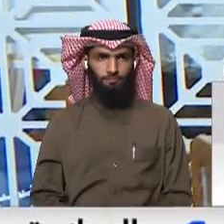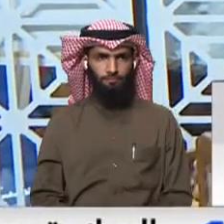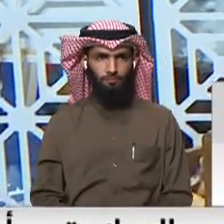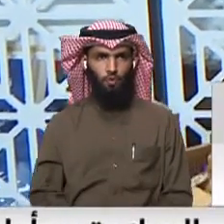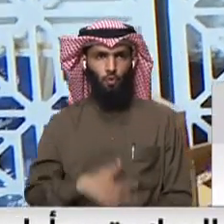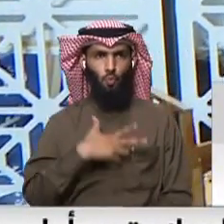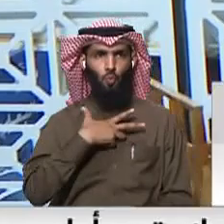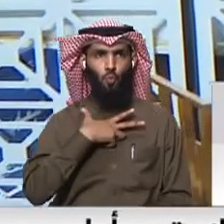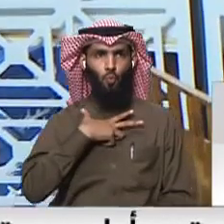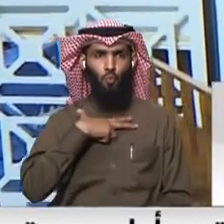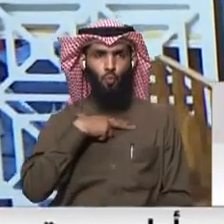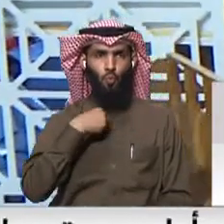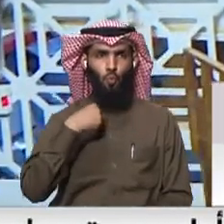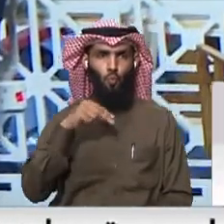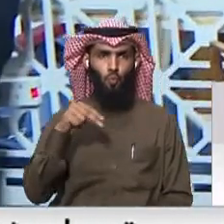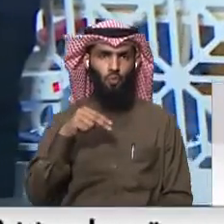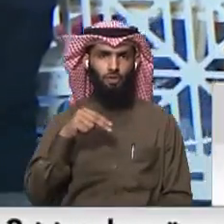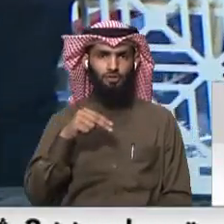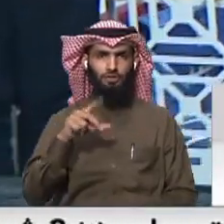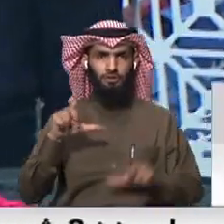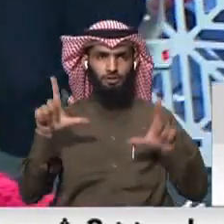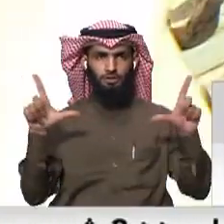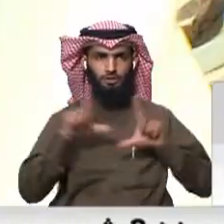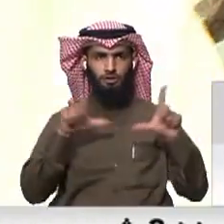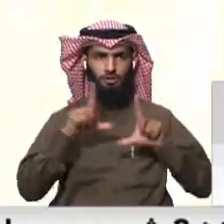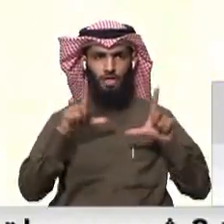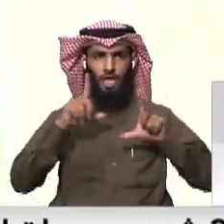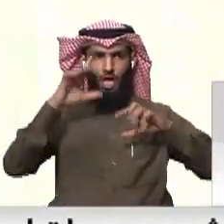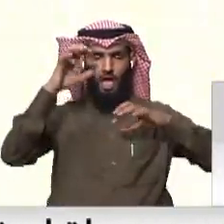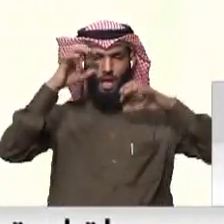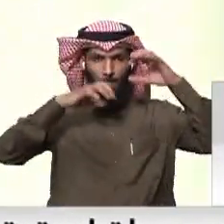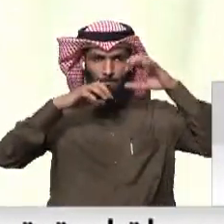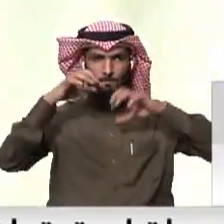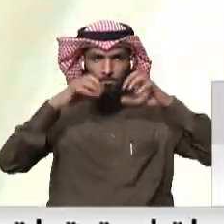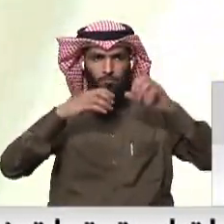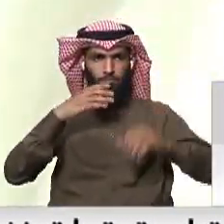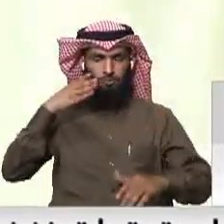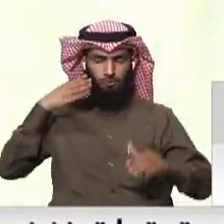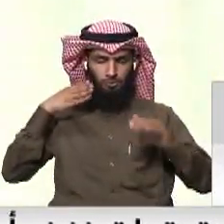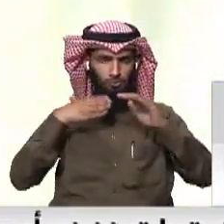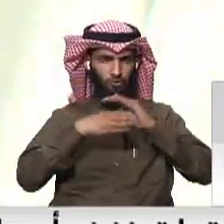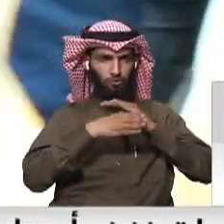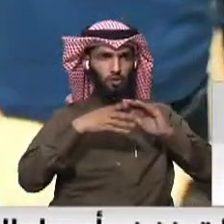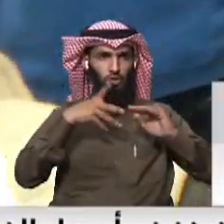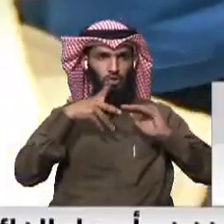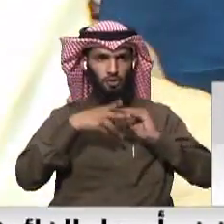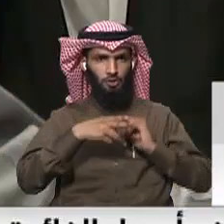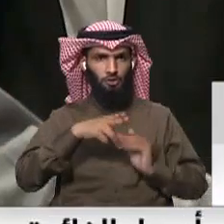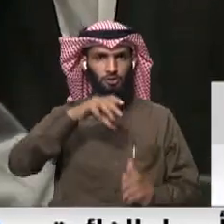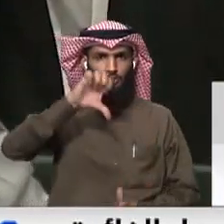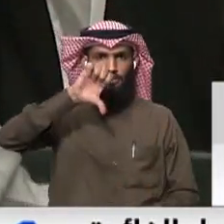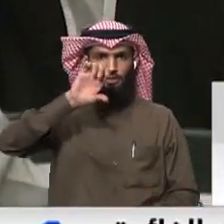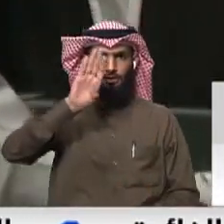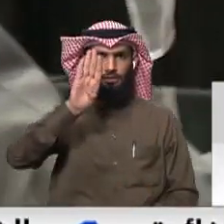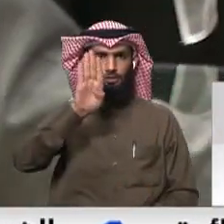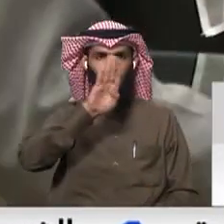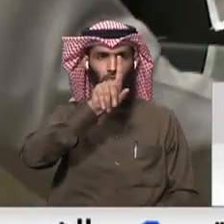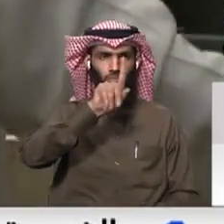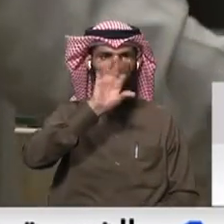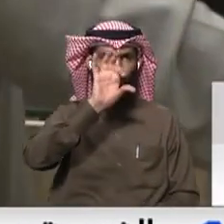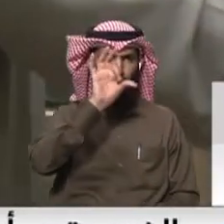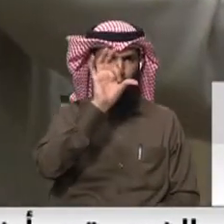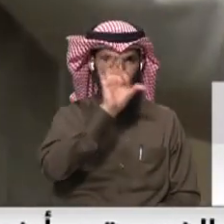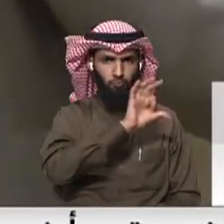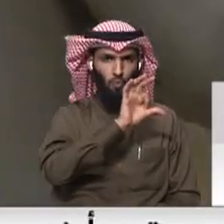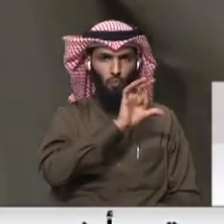وزير الإعلام والثقافة عبد الرحمن المطيري يتفقد مهرجان ومعرض تراث إكسبو الخليجي والبحري الثاني